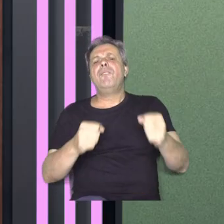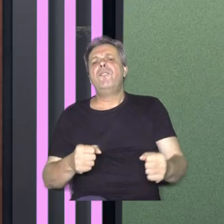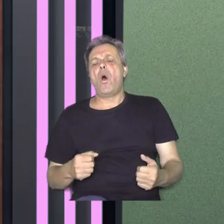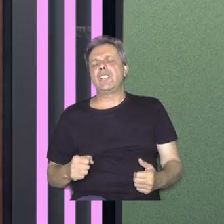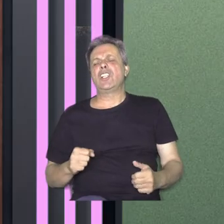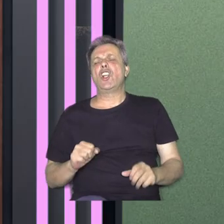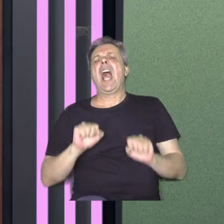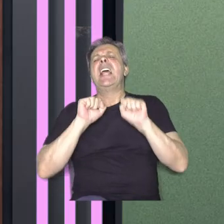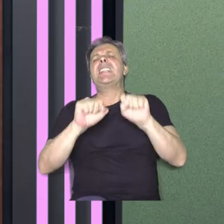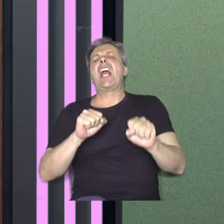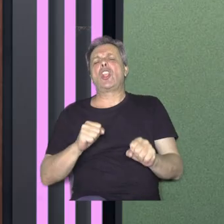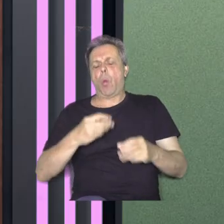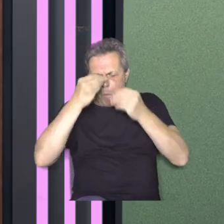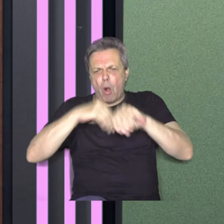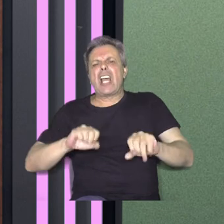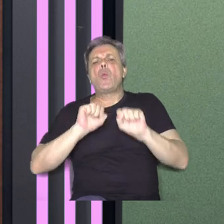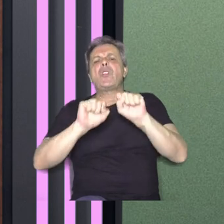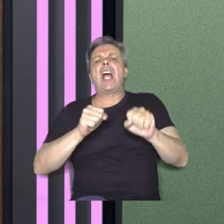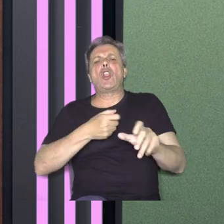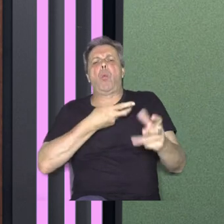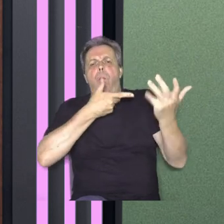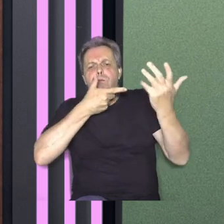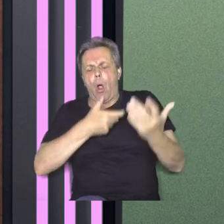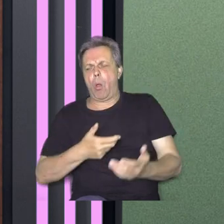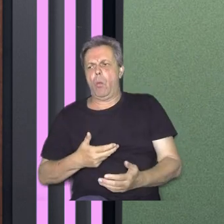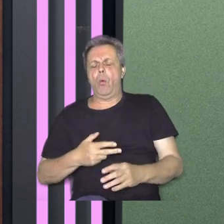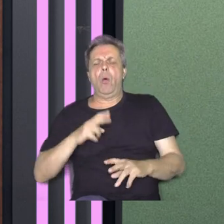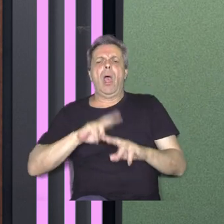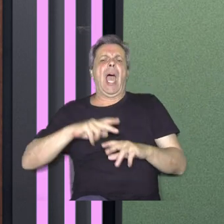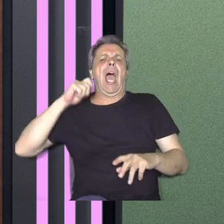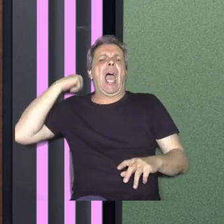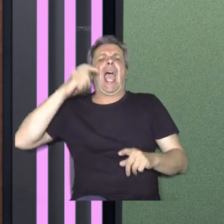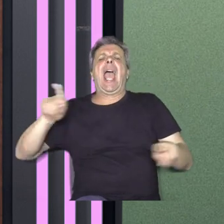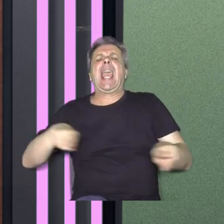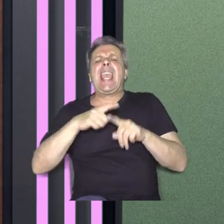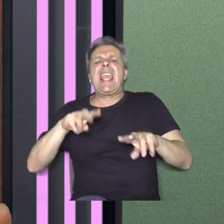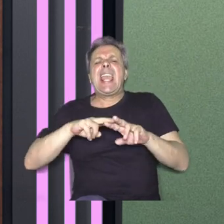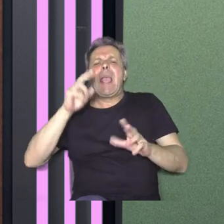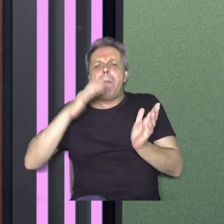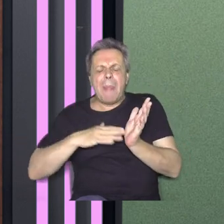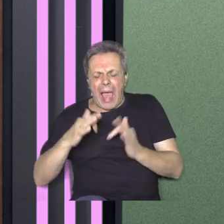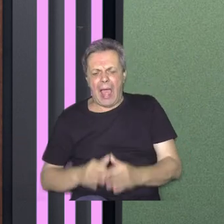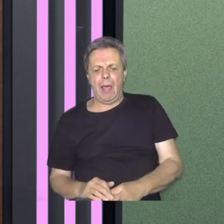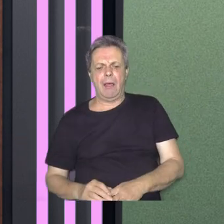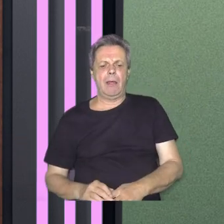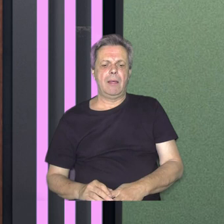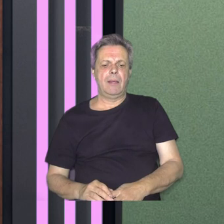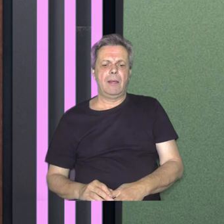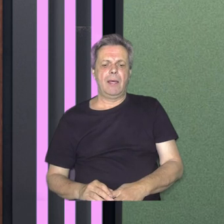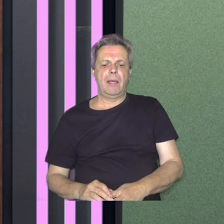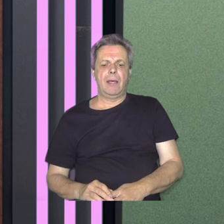počasno zaštitnu bojnu, pa onda svira se himna, pa onda se izvode, ne